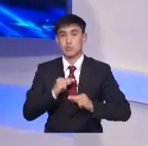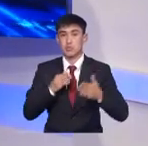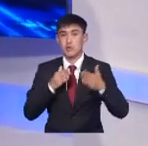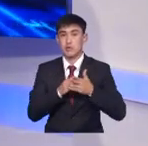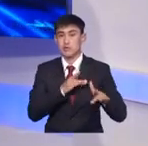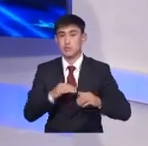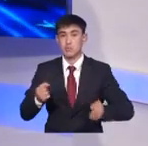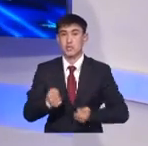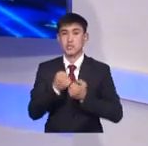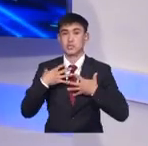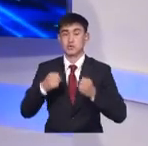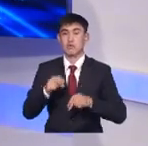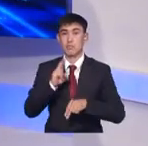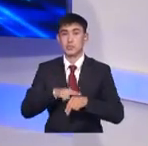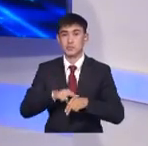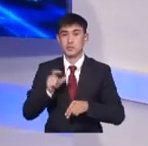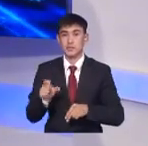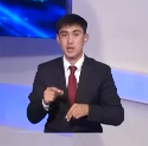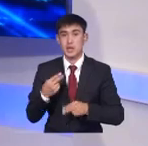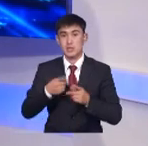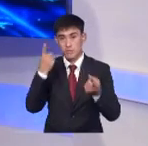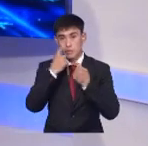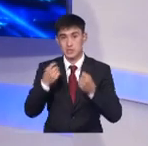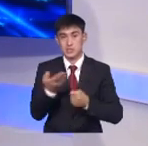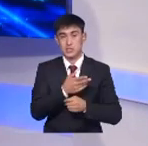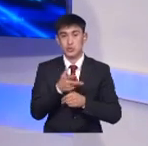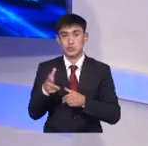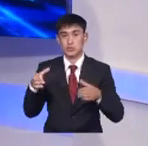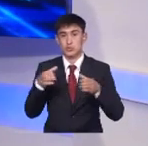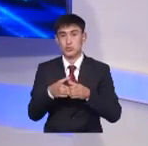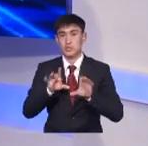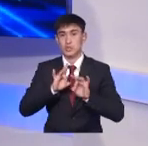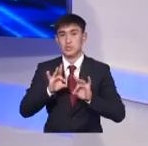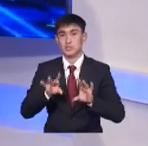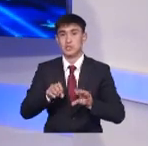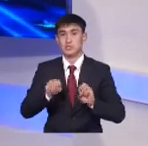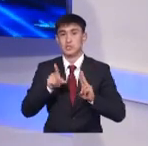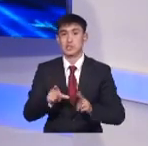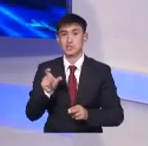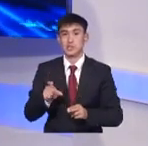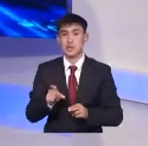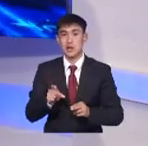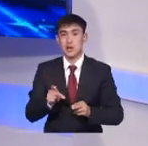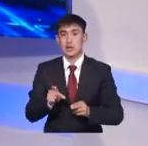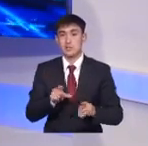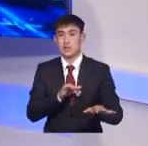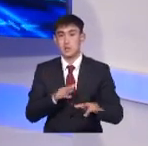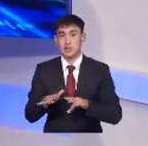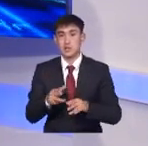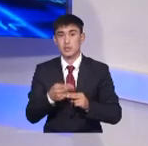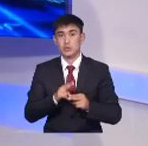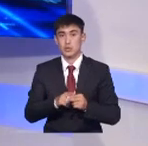по профилактике и поддержке здоровья полицейских. Этой информацией с нашей съемочной группой поделились спикеры очередного